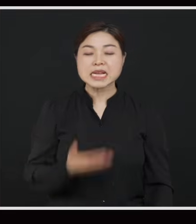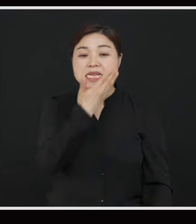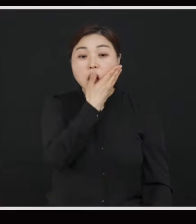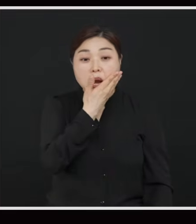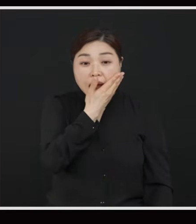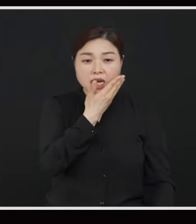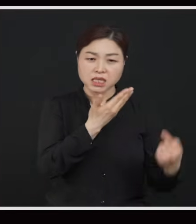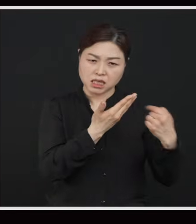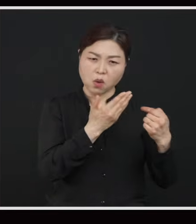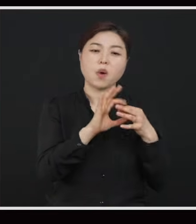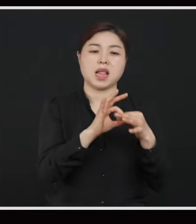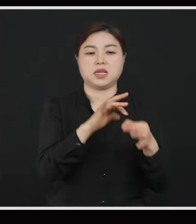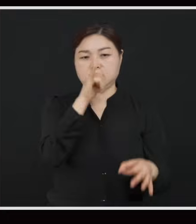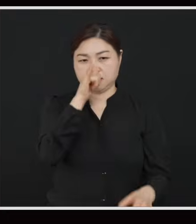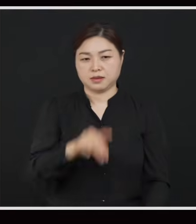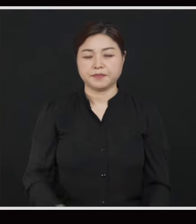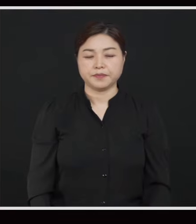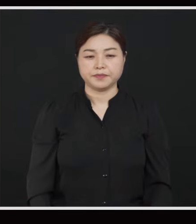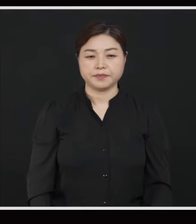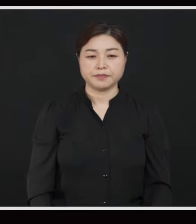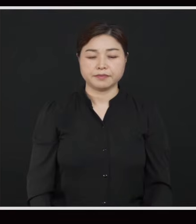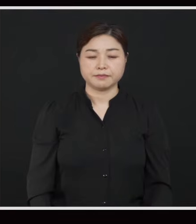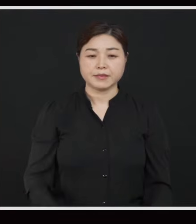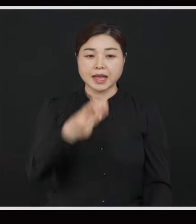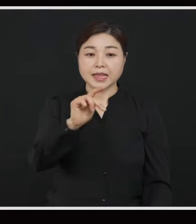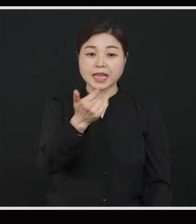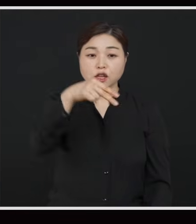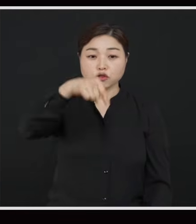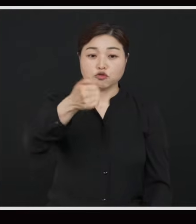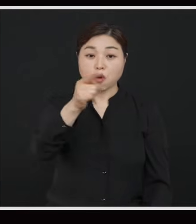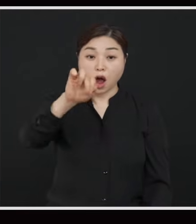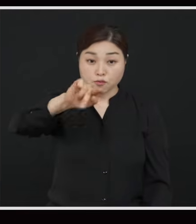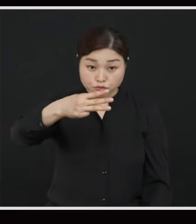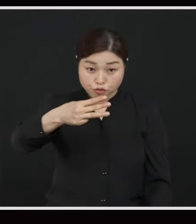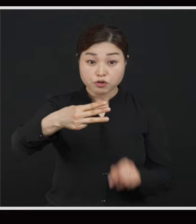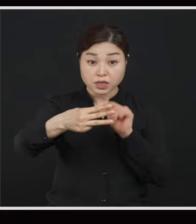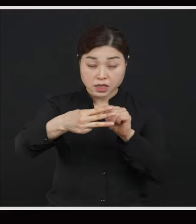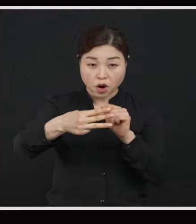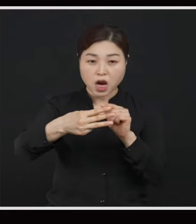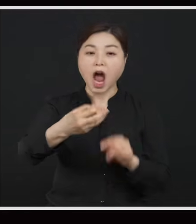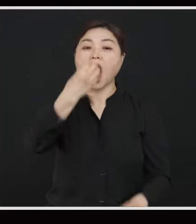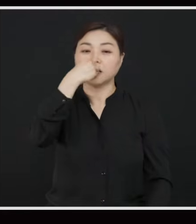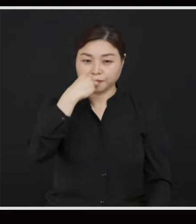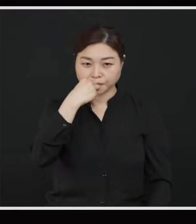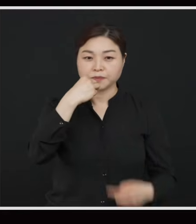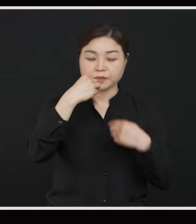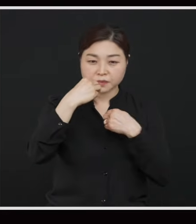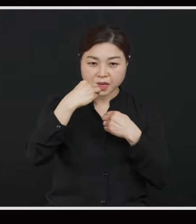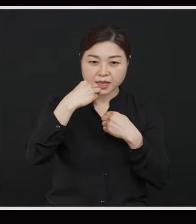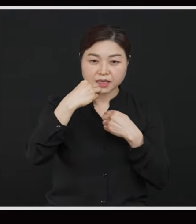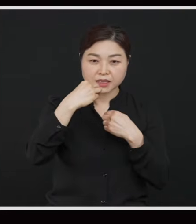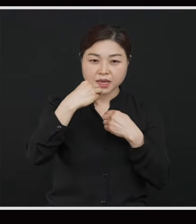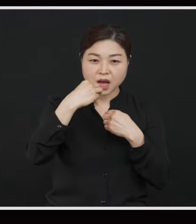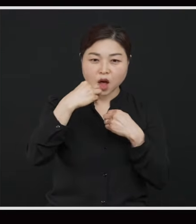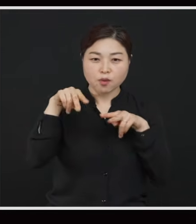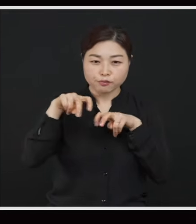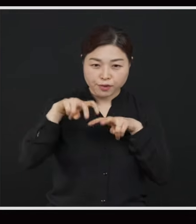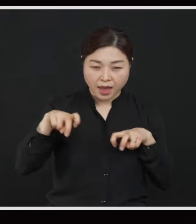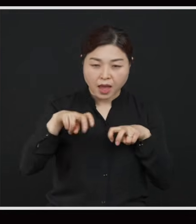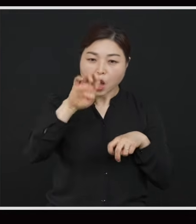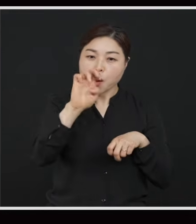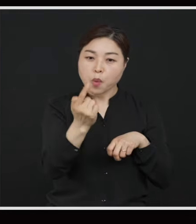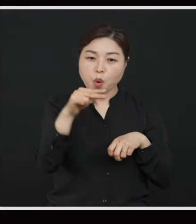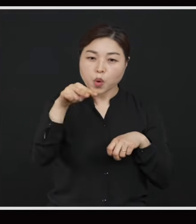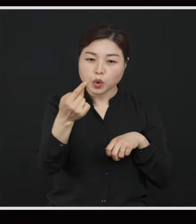이게 영양분하고 상관이 있습니다. 저희가 탄수화물을 먹으면 침에서 그 탄수화물을 분해를 해서 그게 포도당이